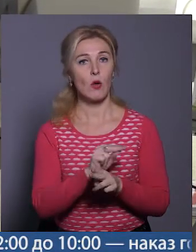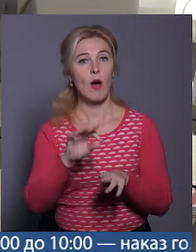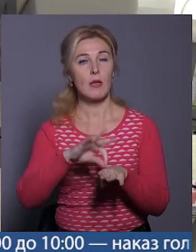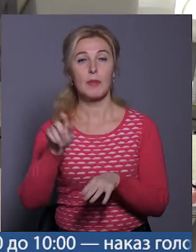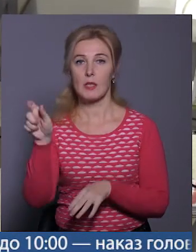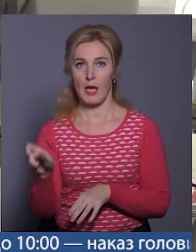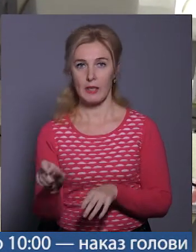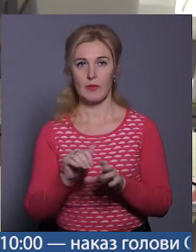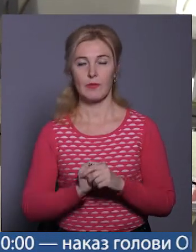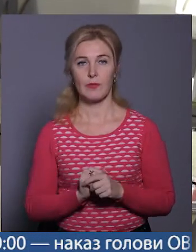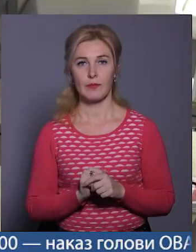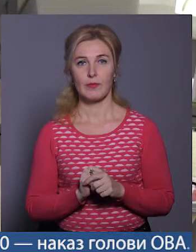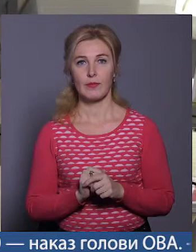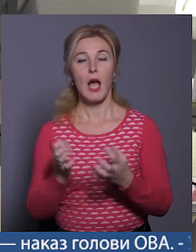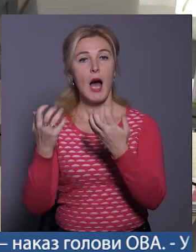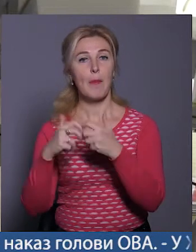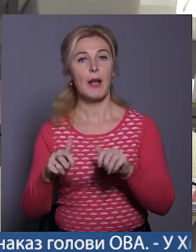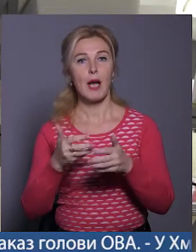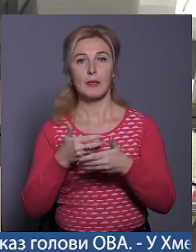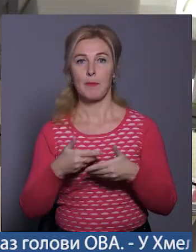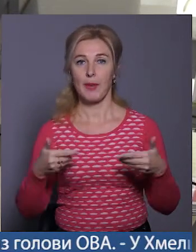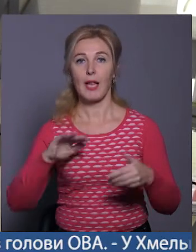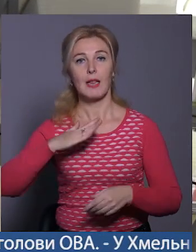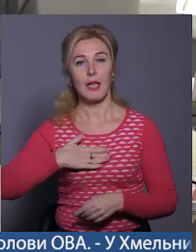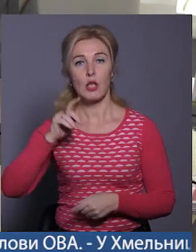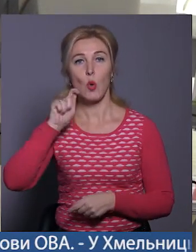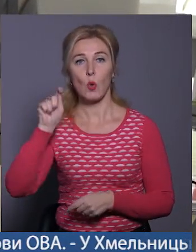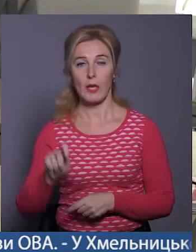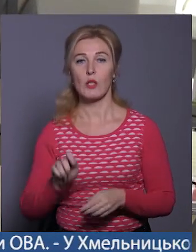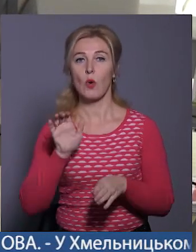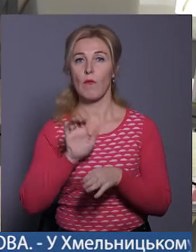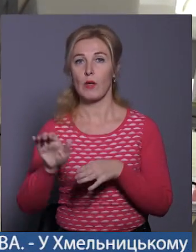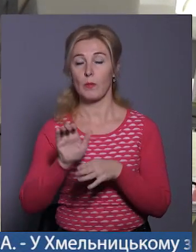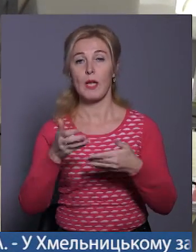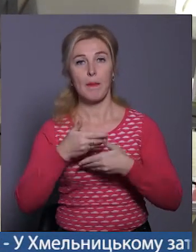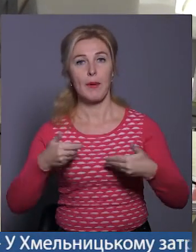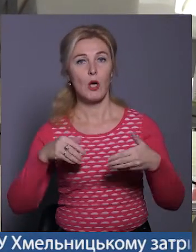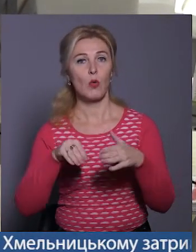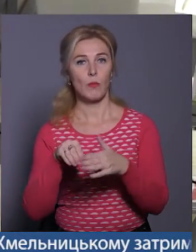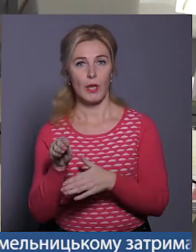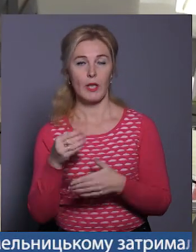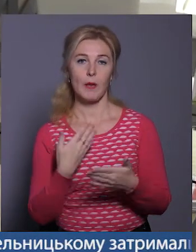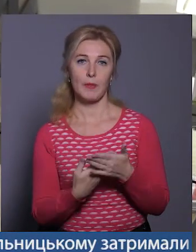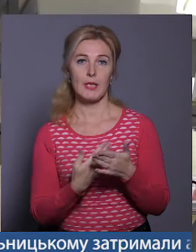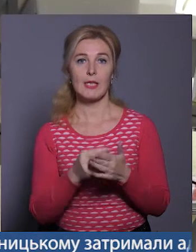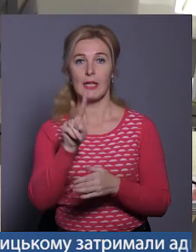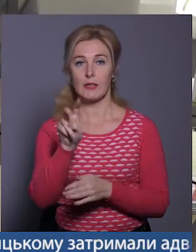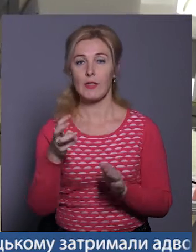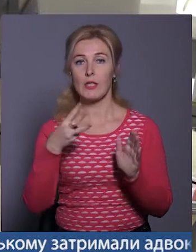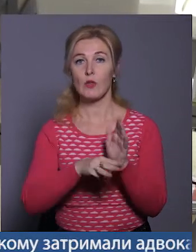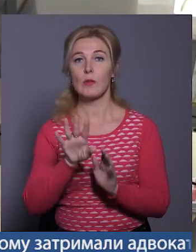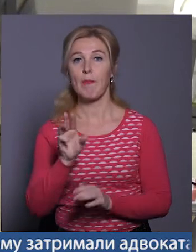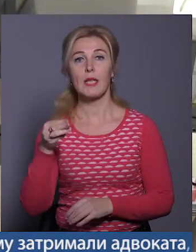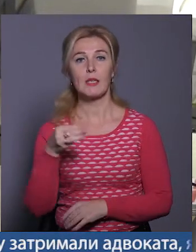пацієнтів. Апарат ми, наш українського виробництва, ми його купили близько 285